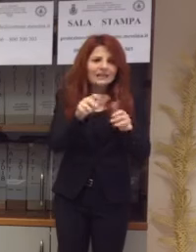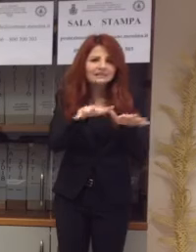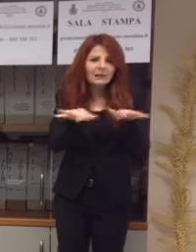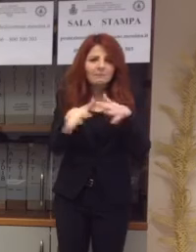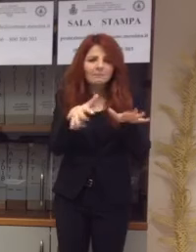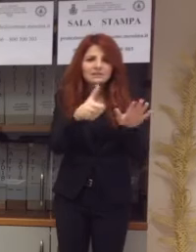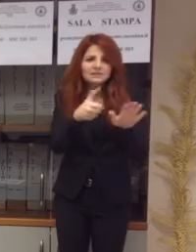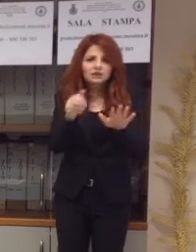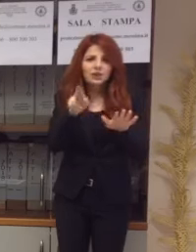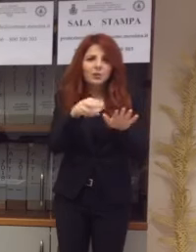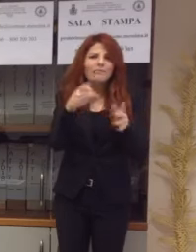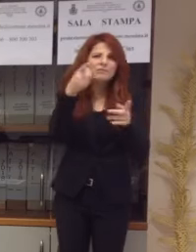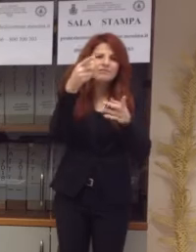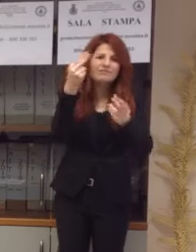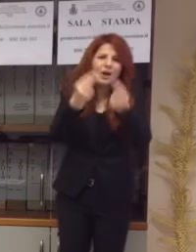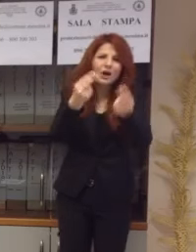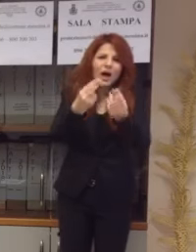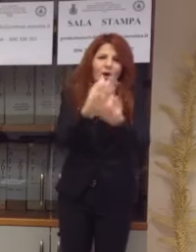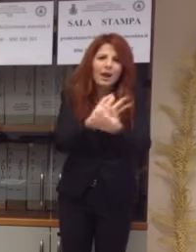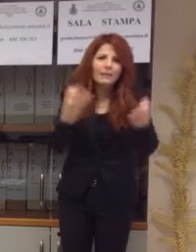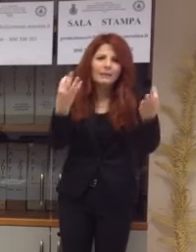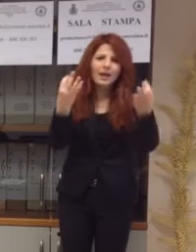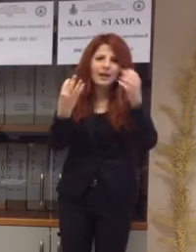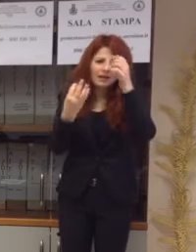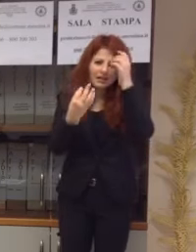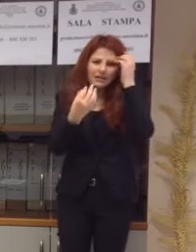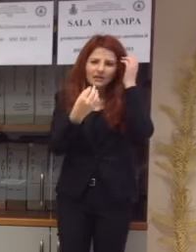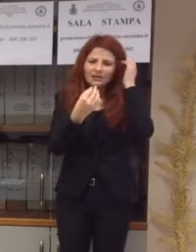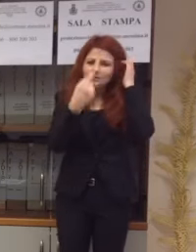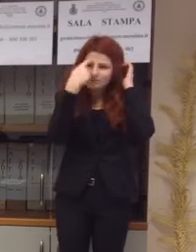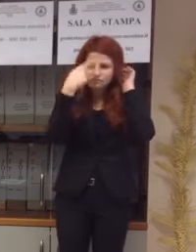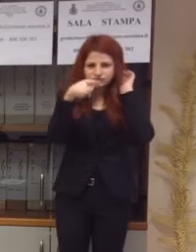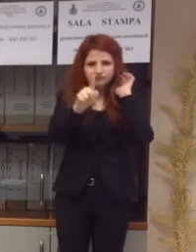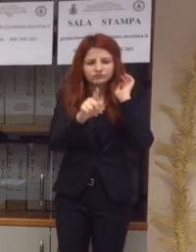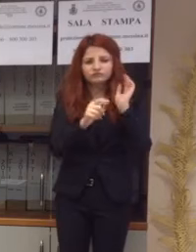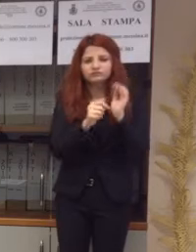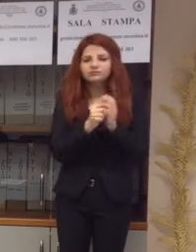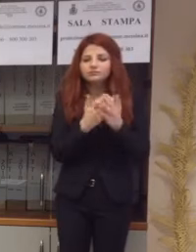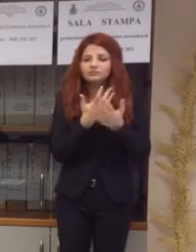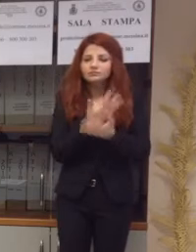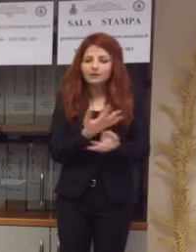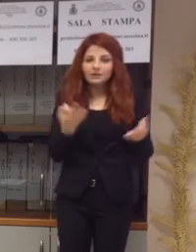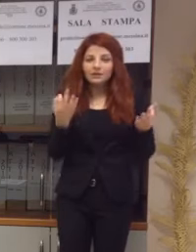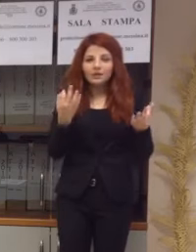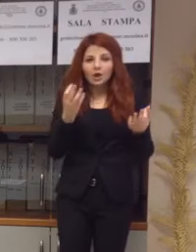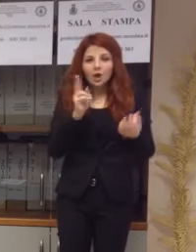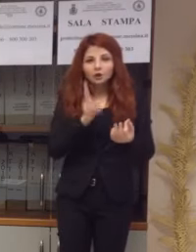l'operazione. Sappiate, operazione matematica, è stato speso, sono stati spesi